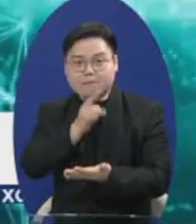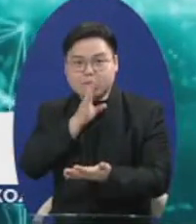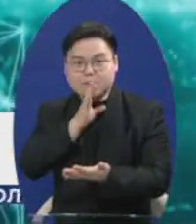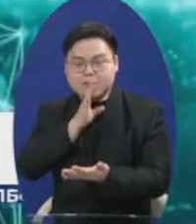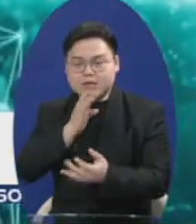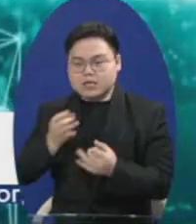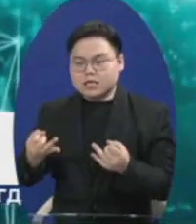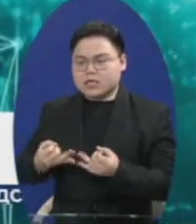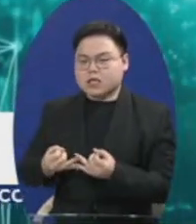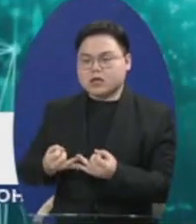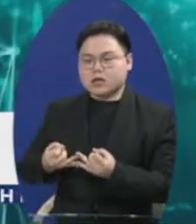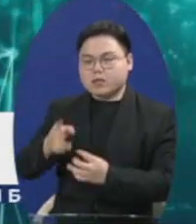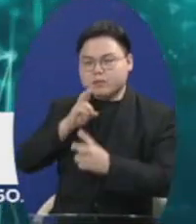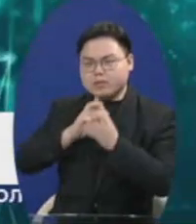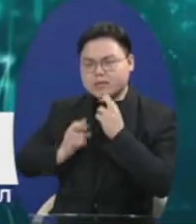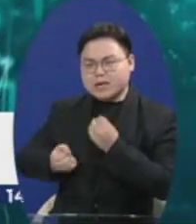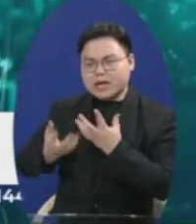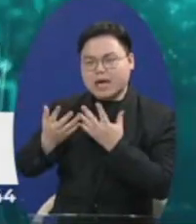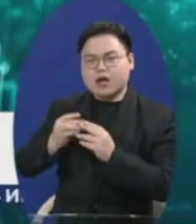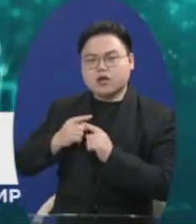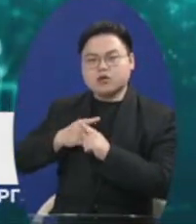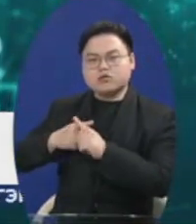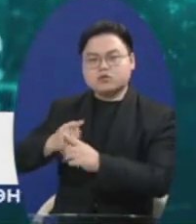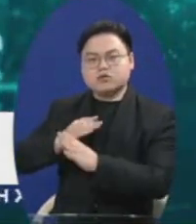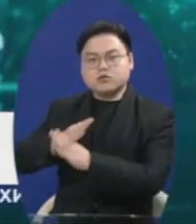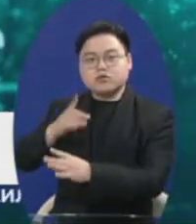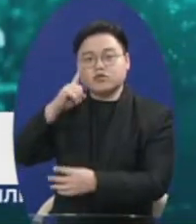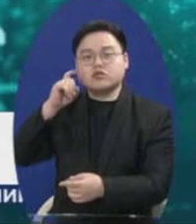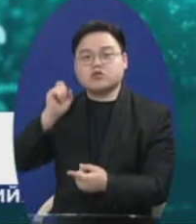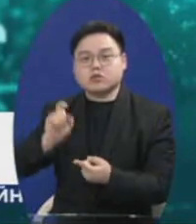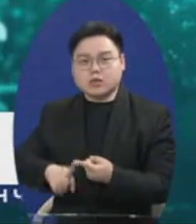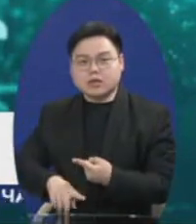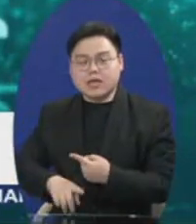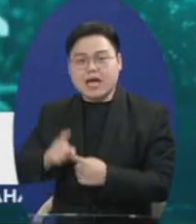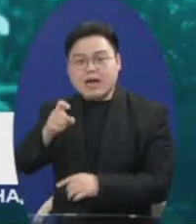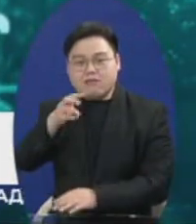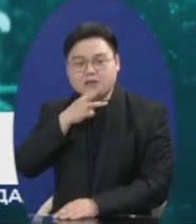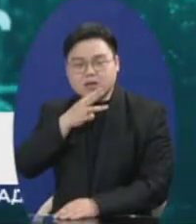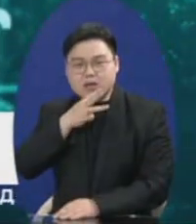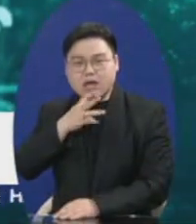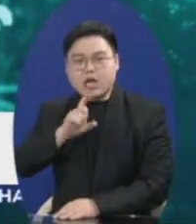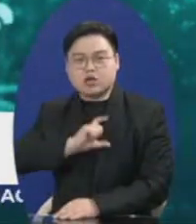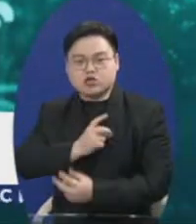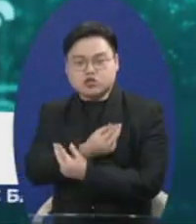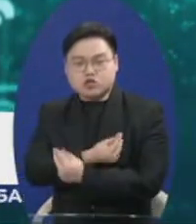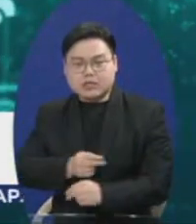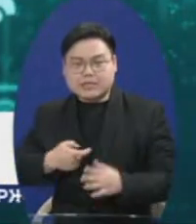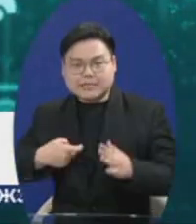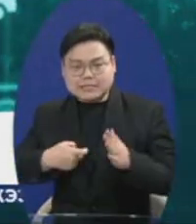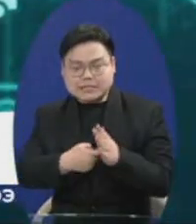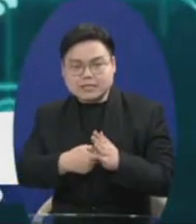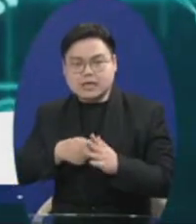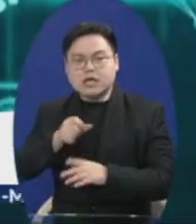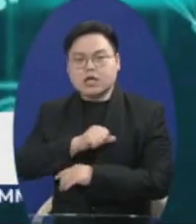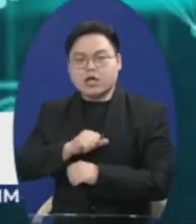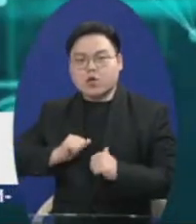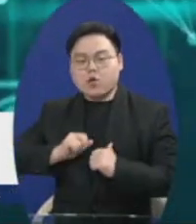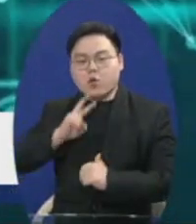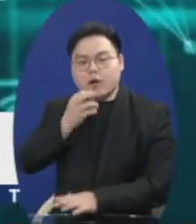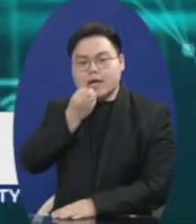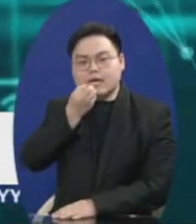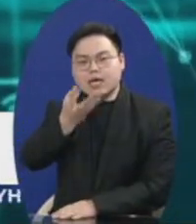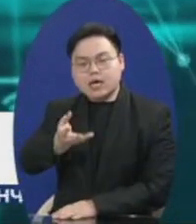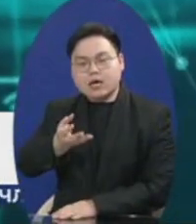үйлдэгдэг гэмт хэргийг таслан зогсоох зорилго тавьсан. Харин хэвлийн эрх чөлөөг хязгаарлах, иргэний үг хэлэх, үзэл бодлоо илэрхийлэх